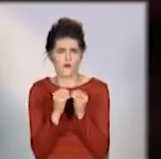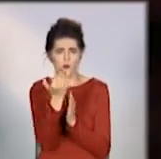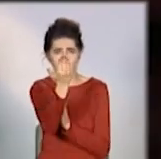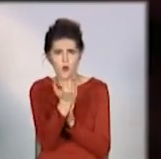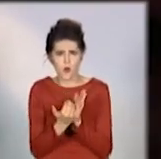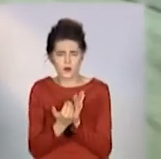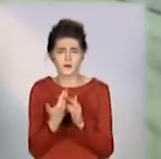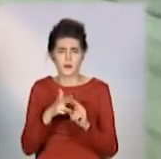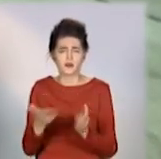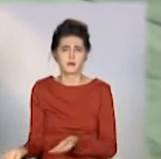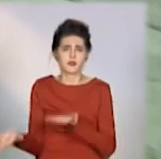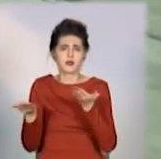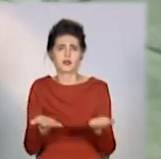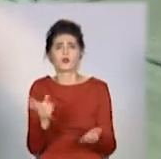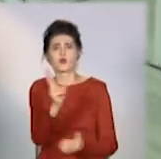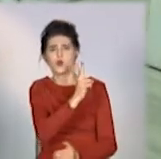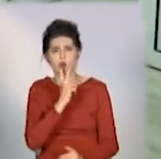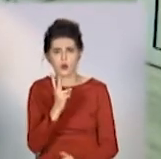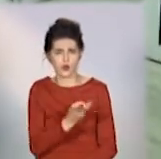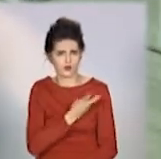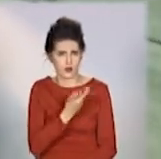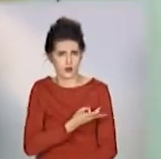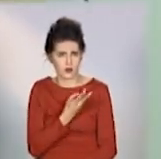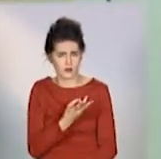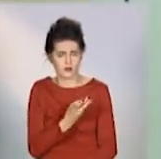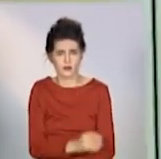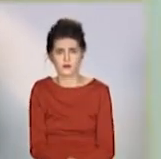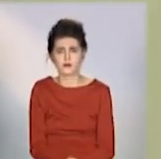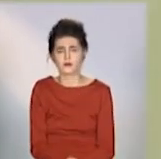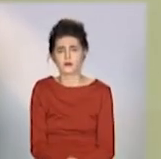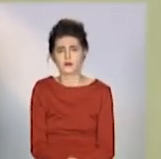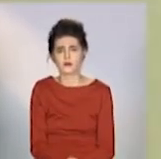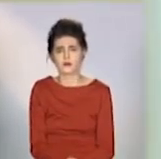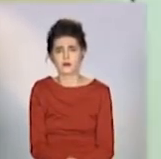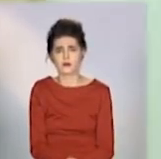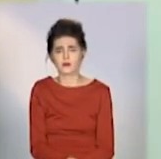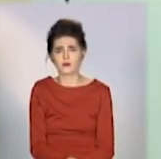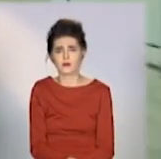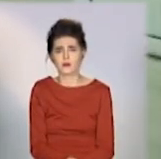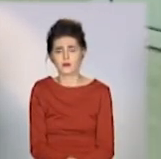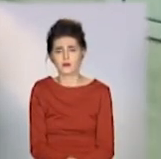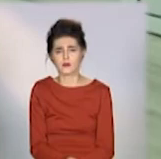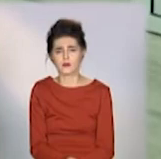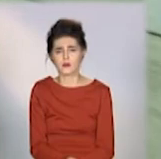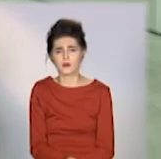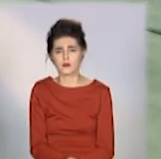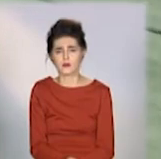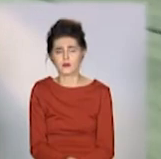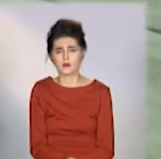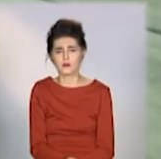І запрошують долучитися до них кожного небайдужого жителя. Марія Сергієва, Максим Кривошеєнко, телеканал «Донбас».